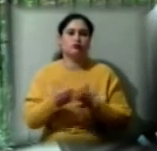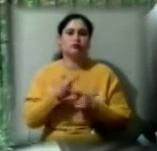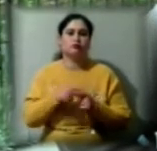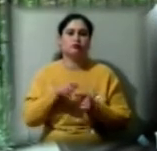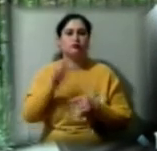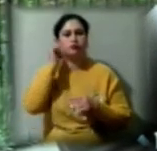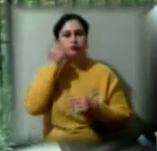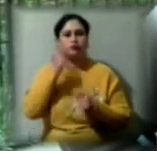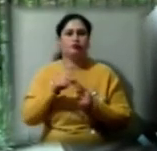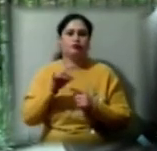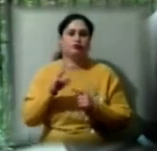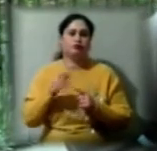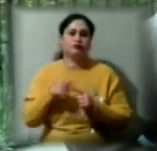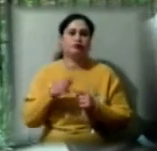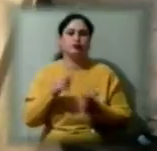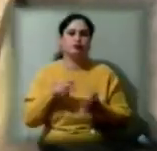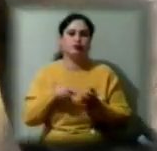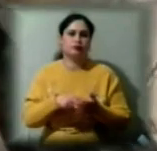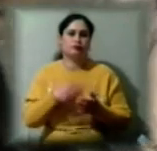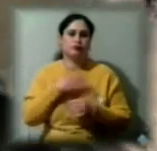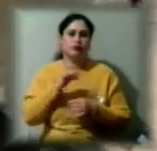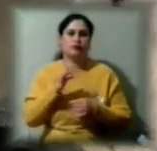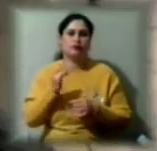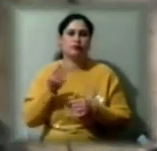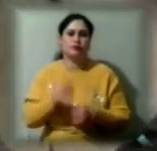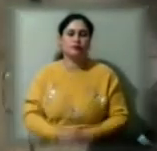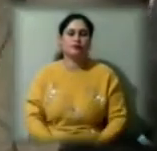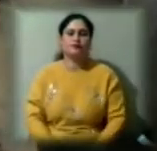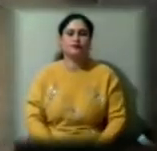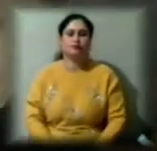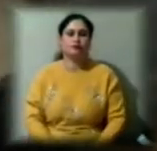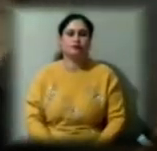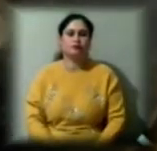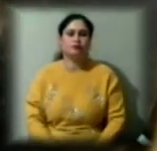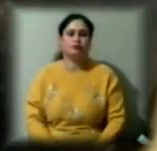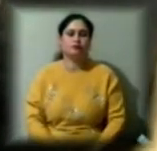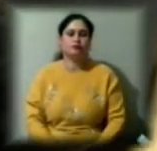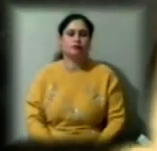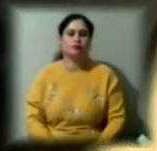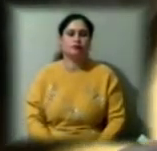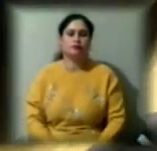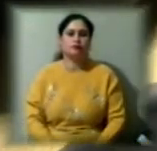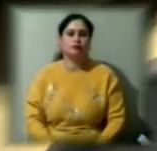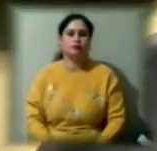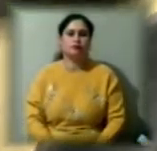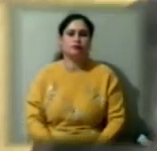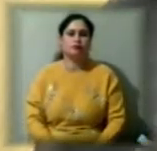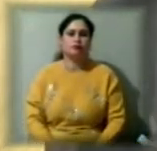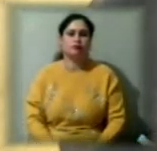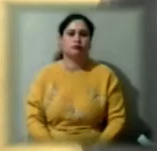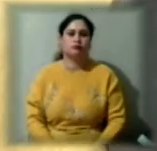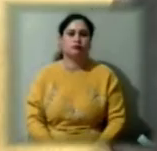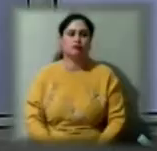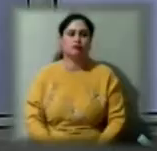воно представлене в нашій колекції. Наталія Тимофєєва, Олена Ліщенко, В'ячеслав Ходуць, Ігор Петченко, новини на Суспільному,